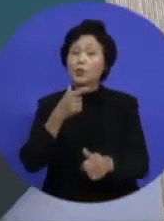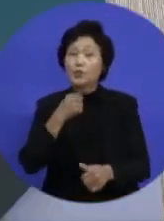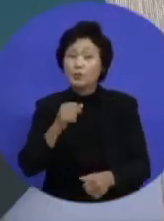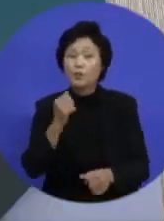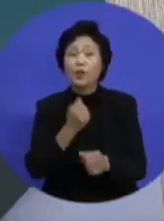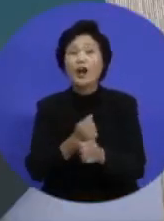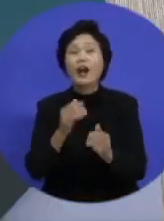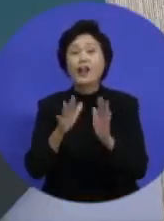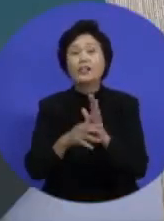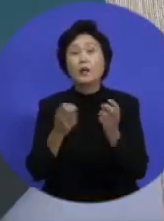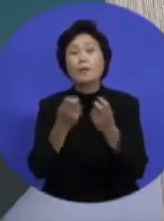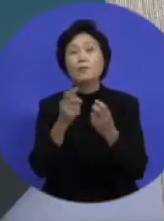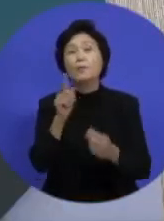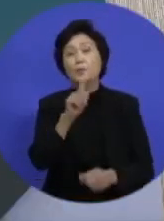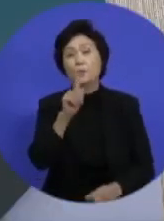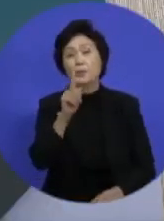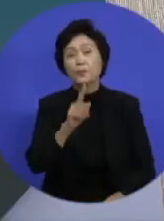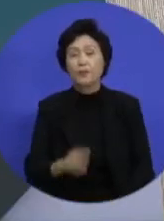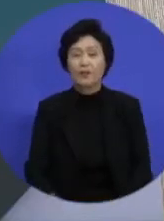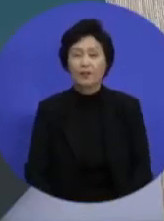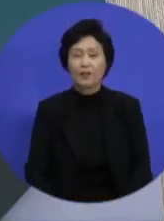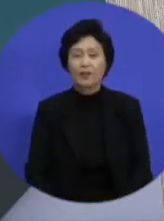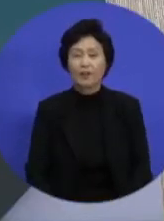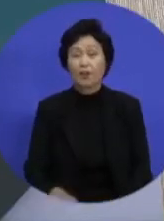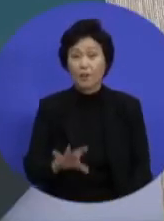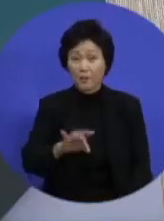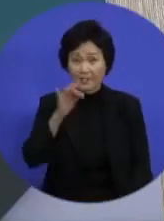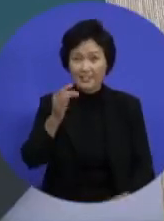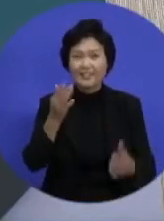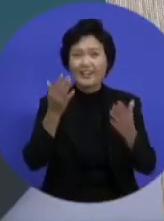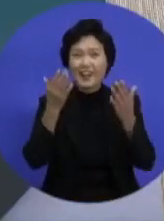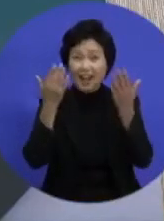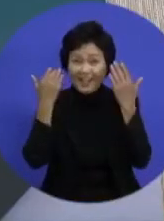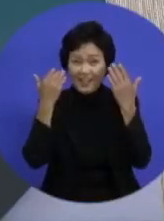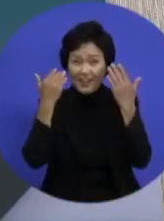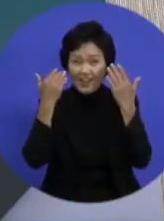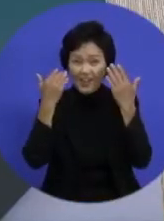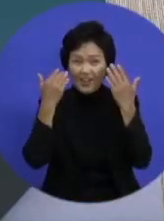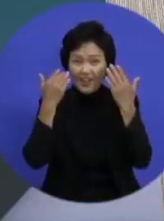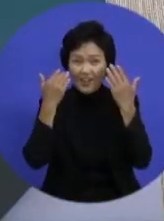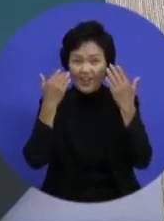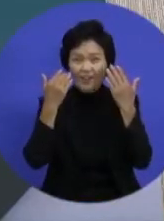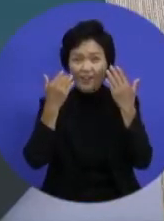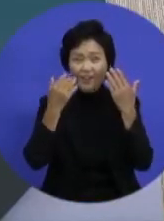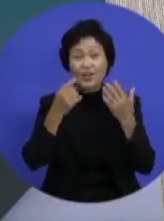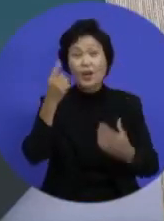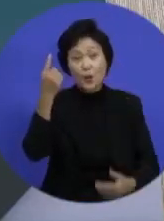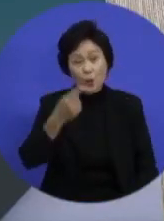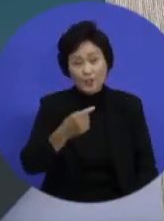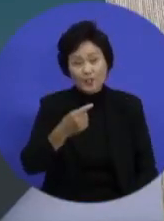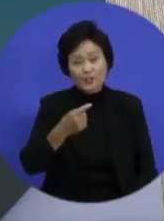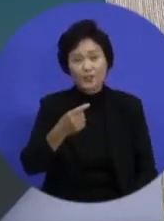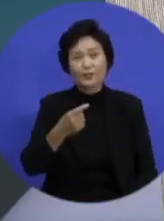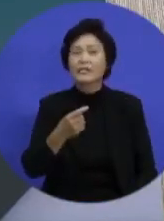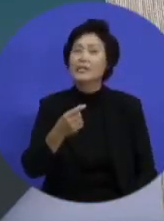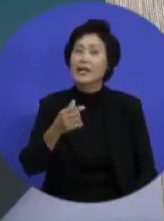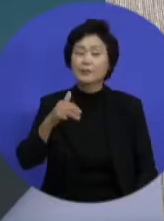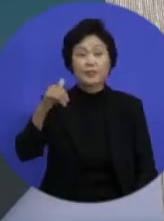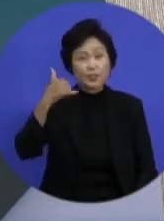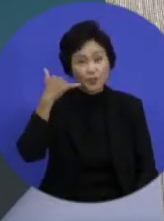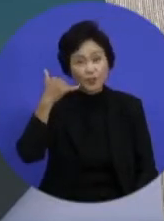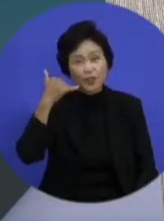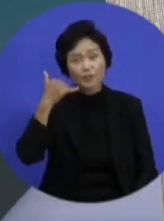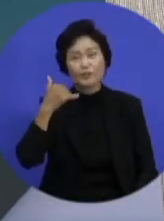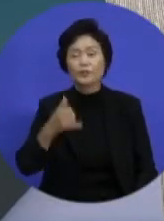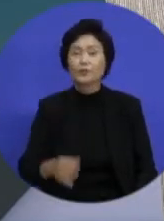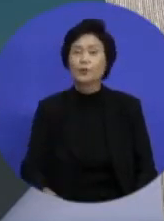그러면 우선 이제 학교를 그 검색을 해보셔야죠. 네네네. 그리고 네네. 연락을 주셔서 네. 저희는 뭐 캠프 때도 그렇고